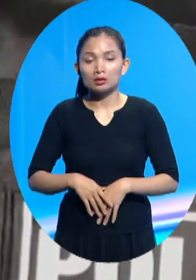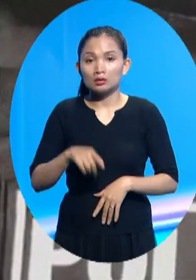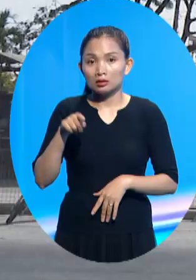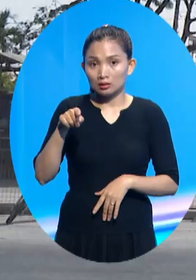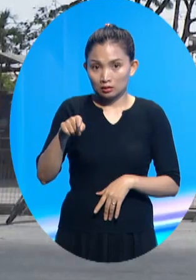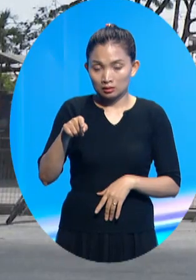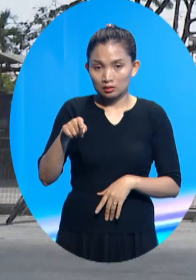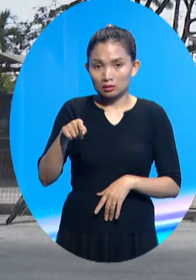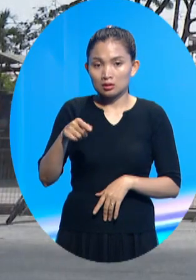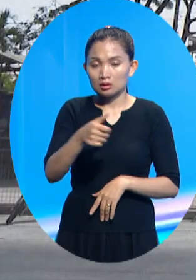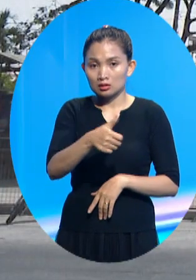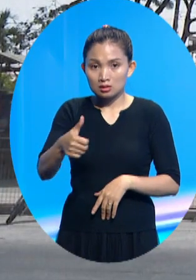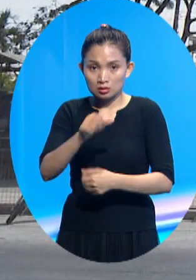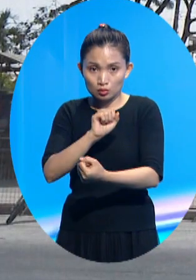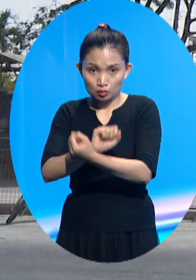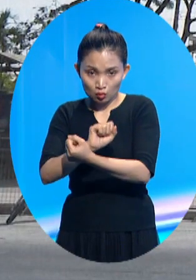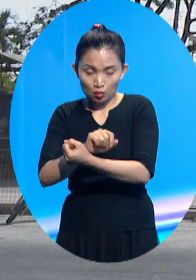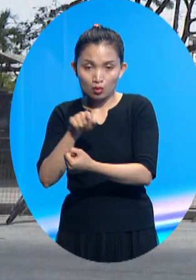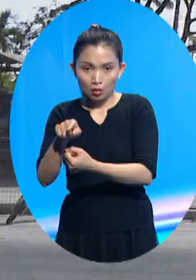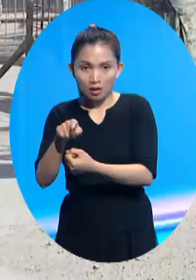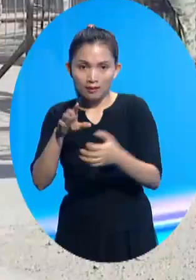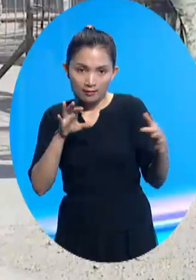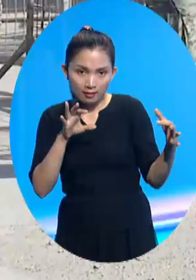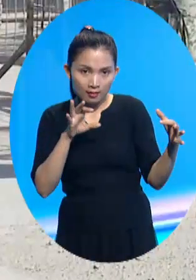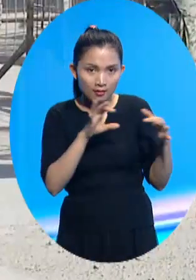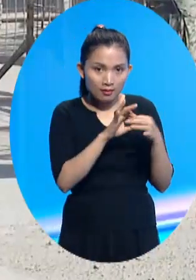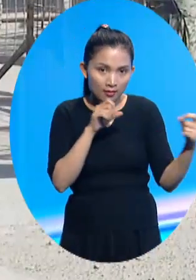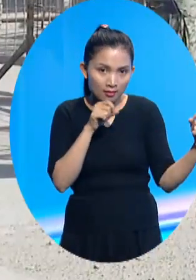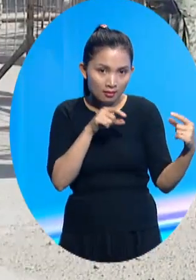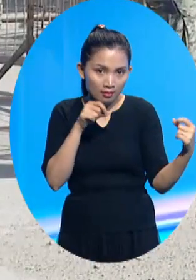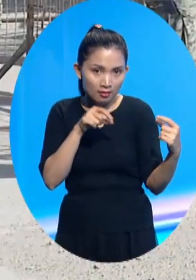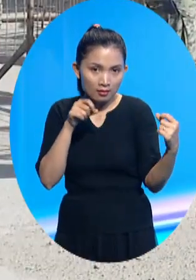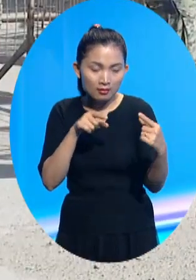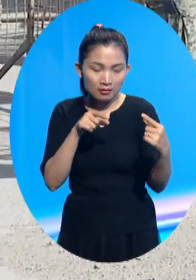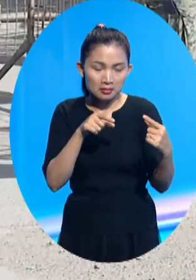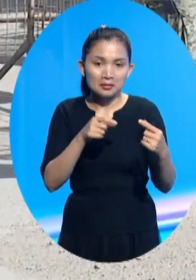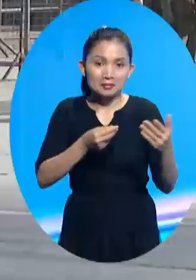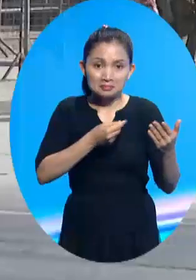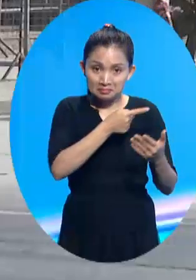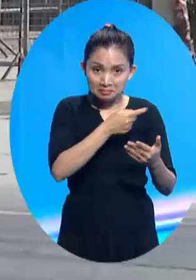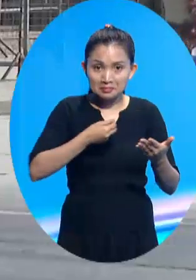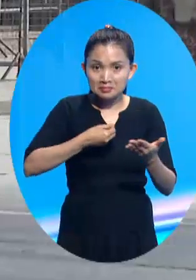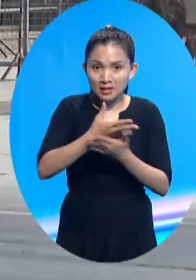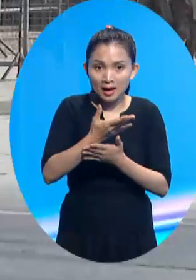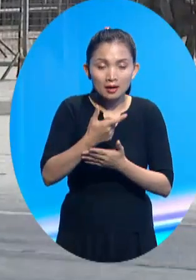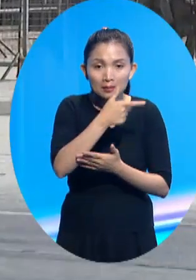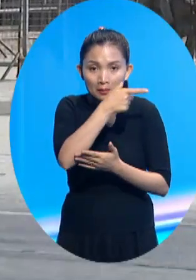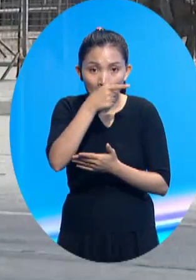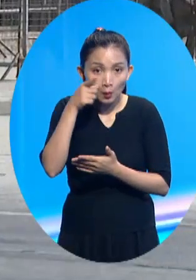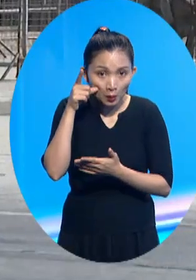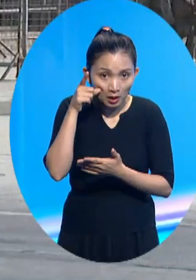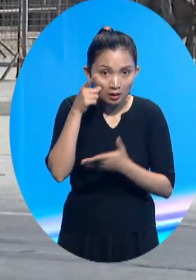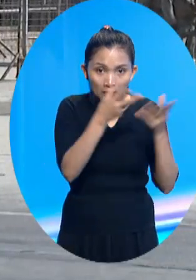ma túy đối địch tại quốc gia Nam Mỹ những ban Đảng này nhiều năm qua đã biến Ecuador thành điểm trung chuyển ma túy tới Mỹ Canada